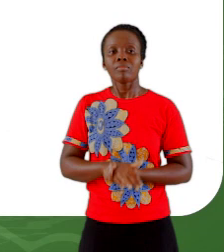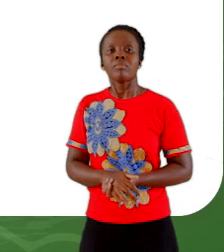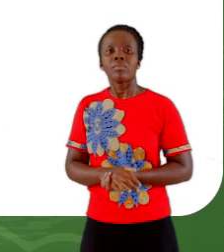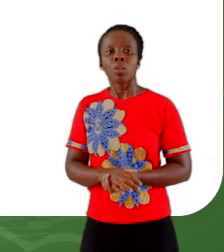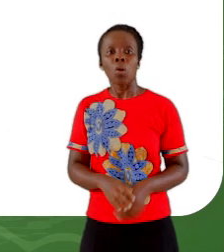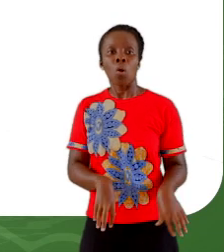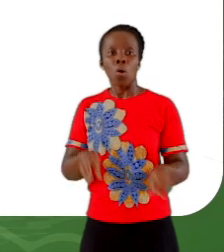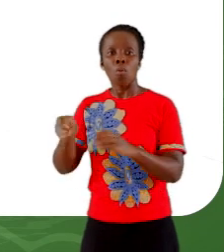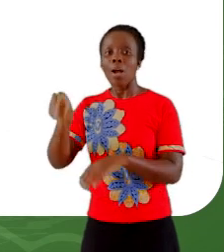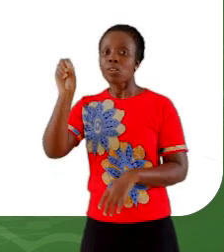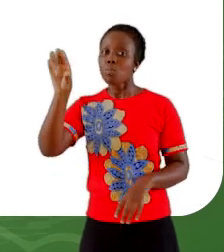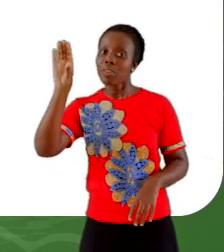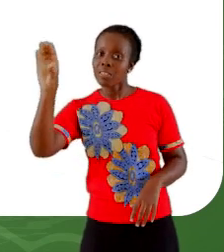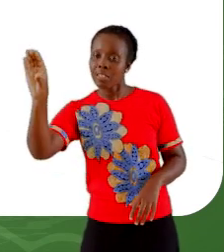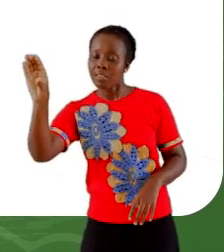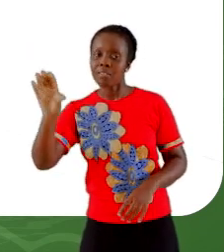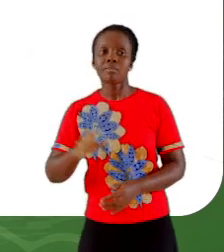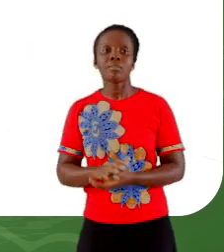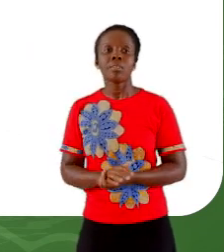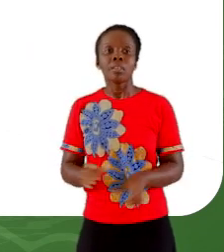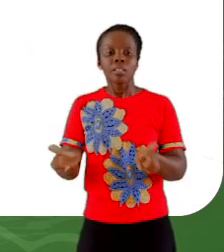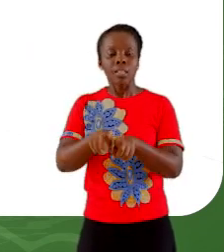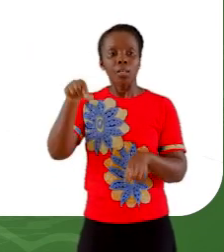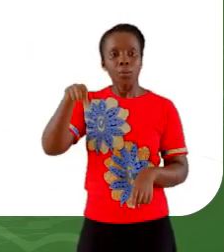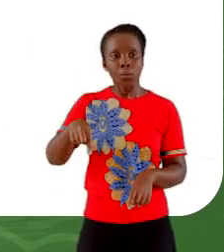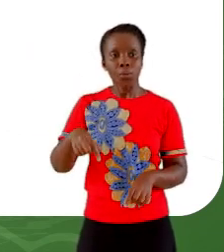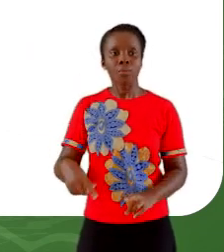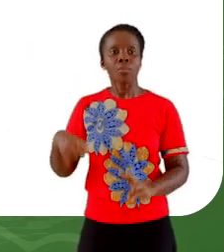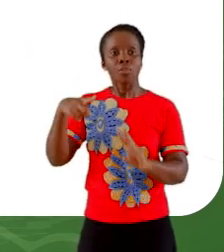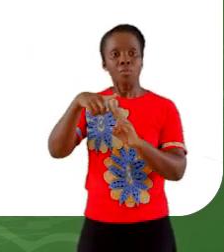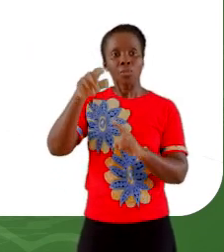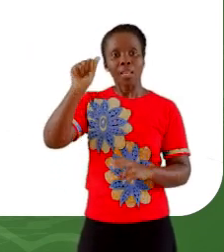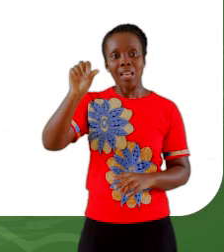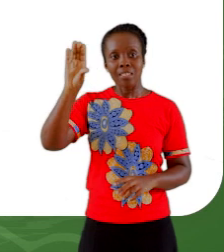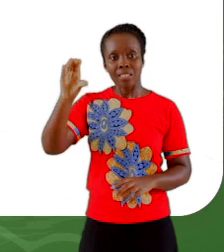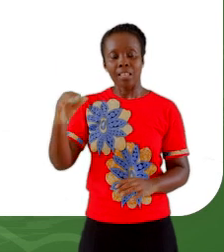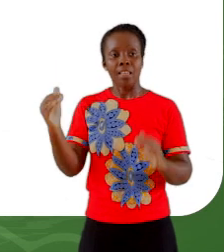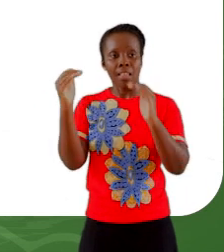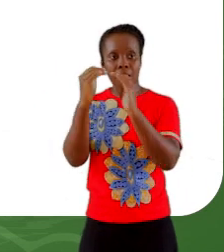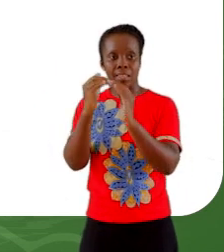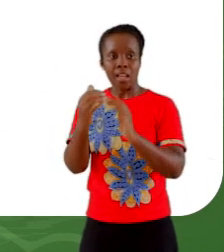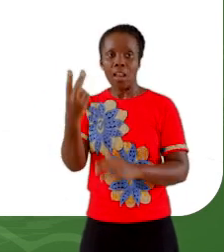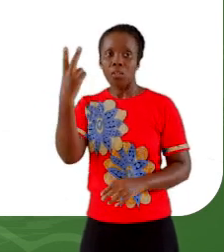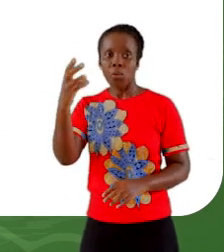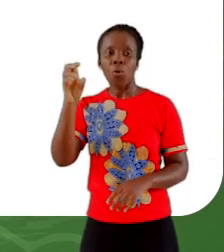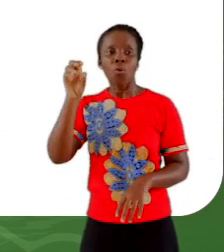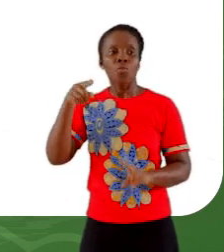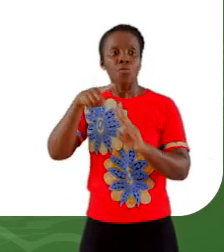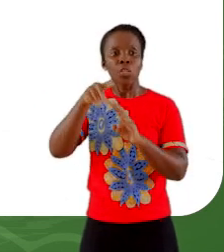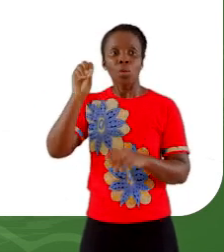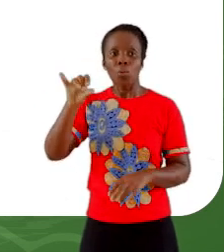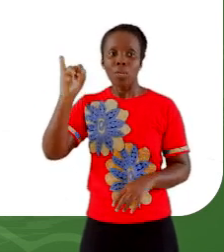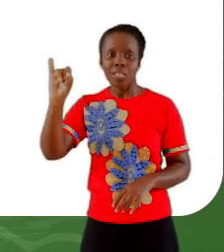On marque le point C tel que le vecteur AC égale à 2 vecteurs